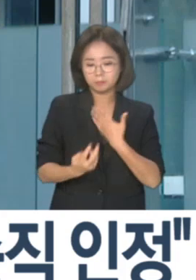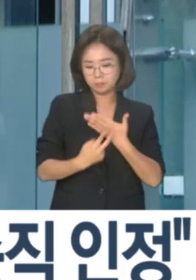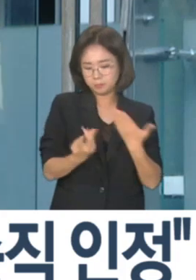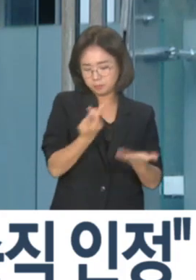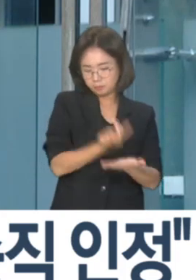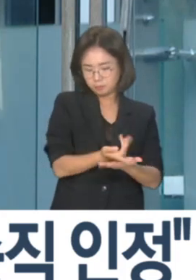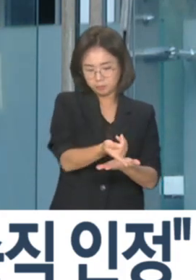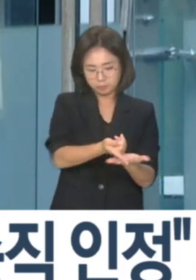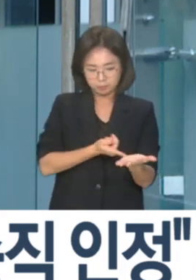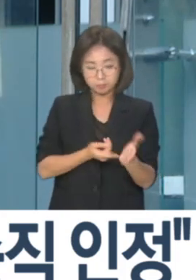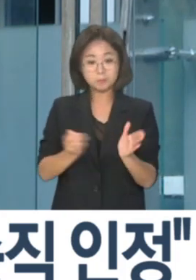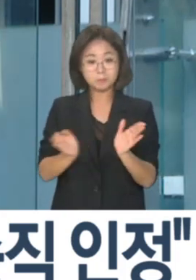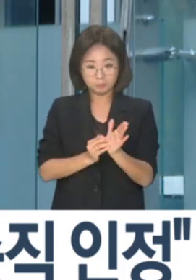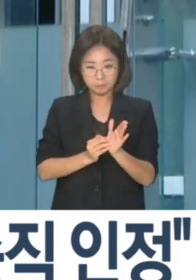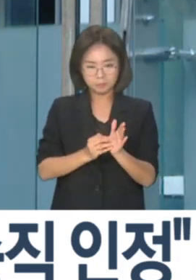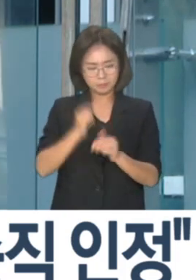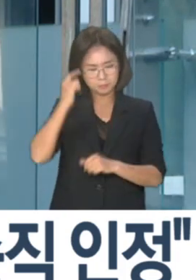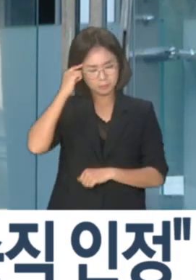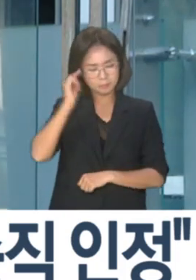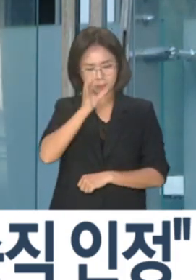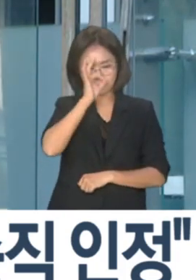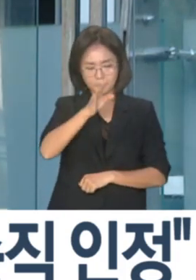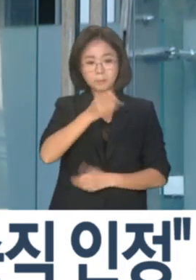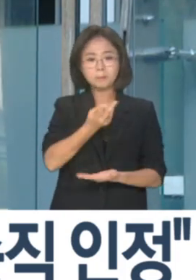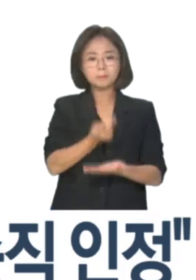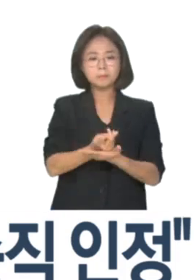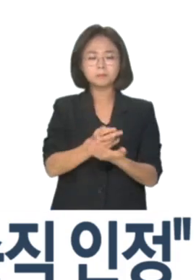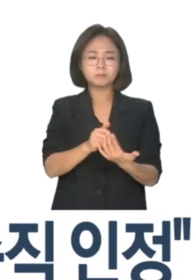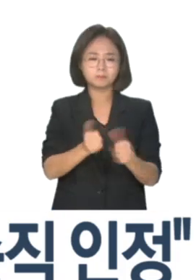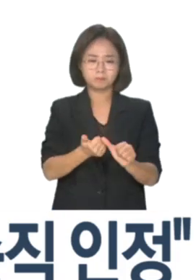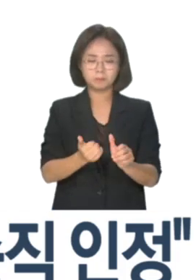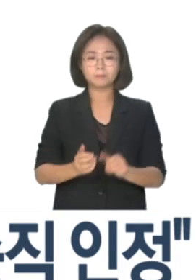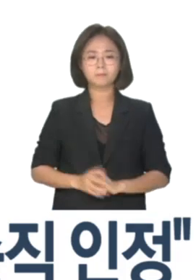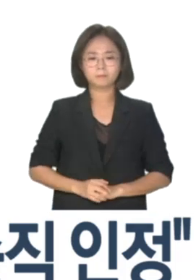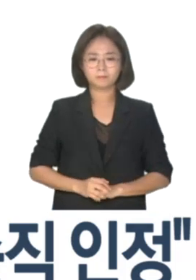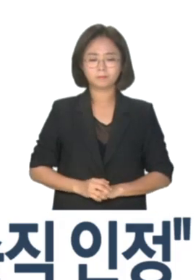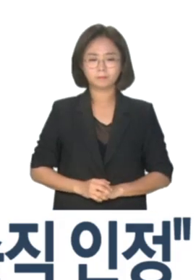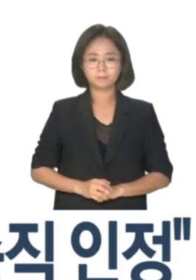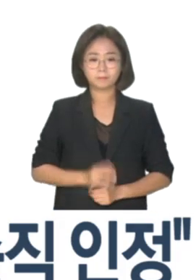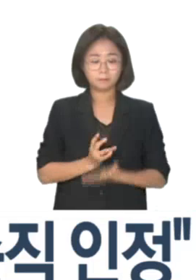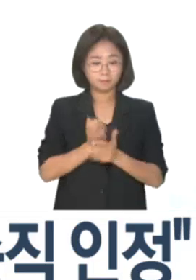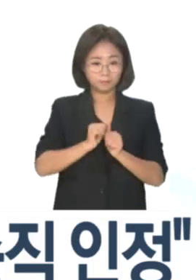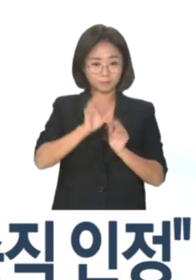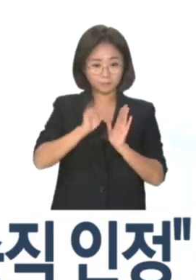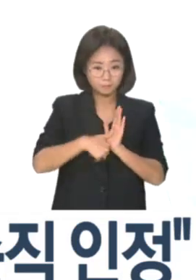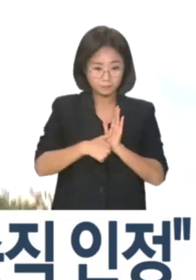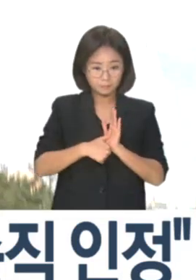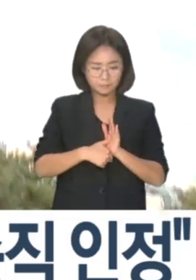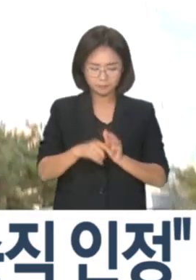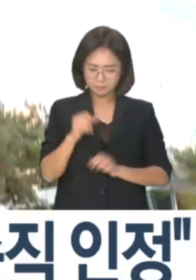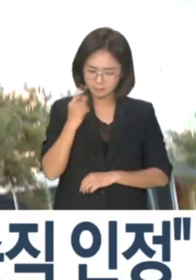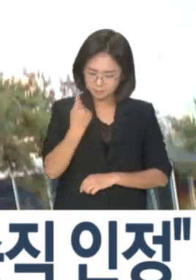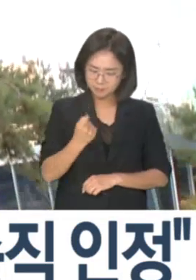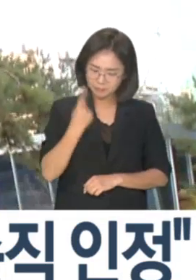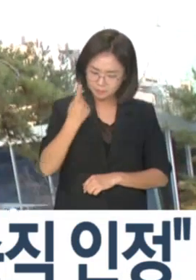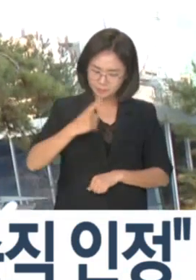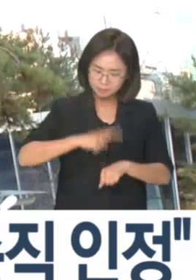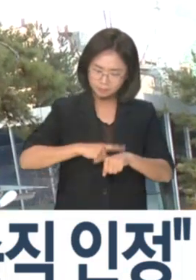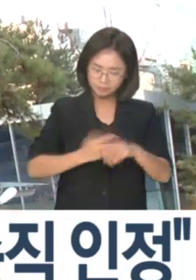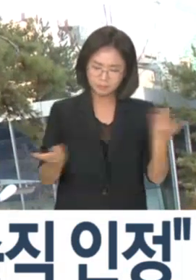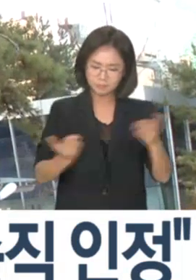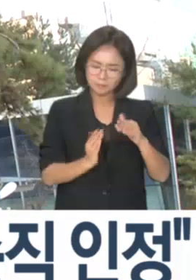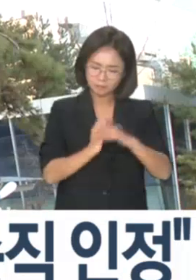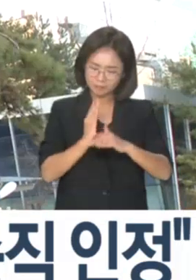병원에서 수술를 받았지만 뇌경색이 발생해 사망했습니다 재판부는 매달 상당시간 초과